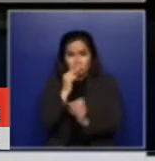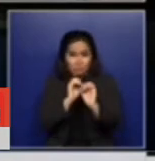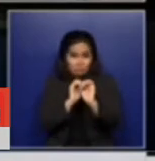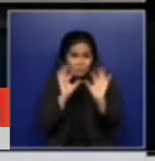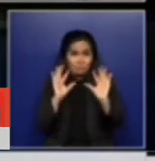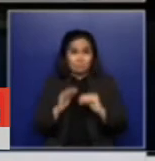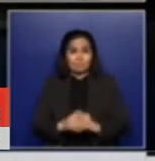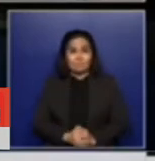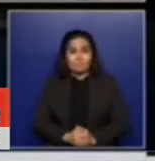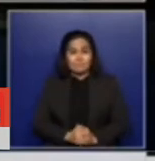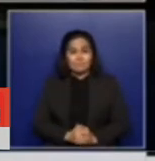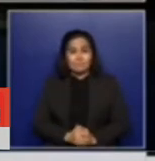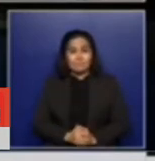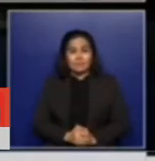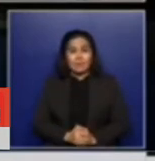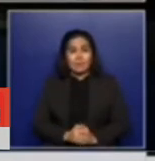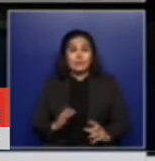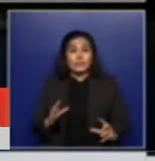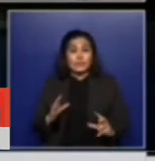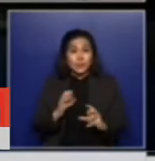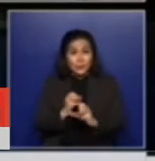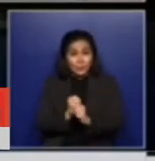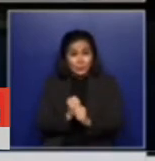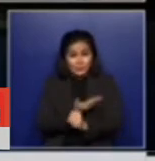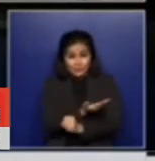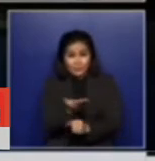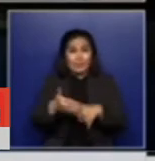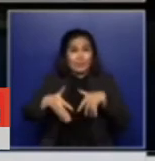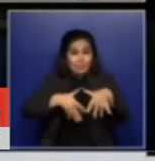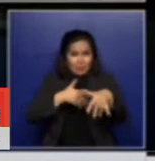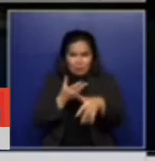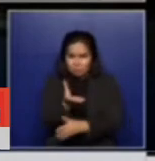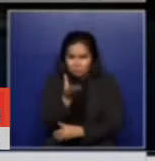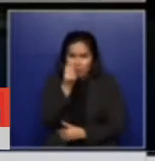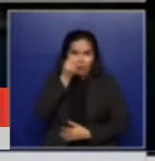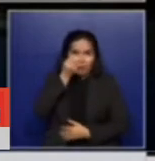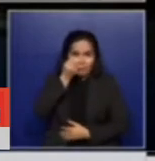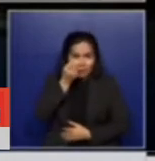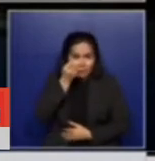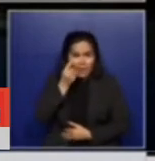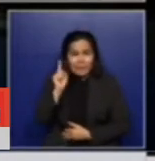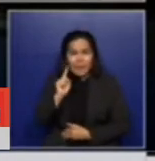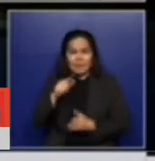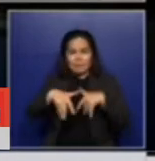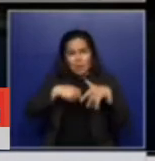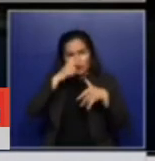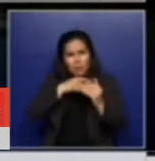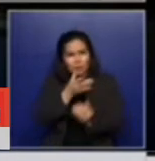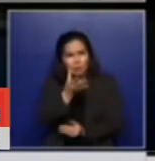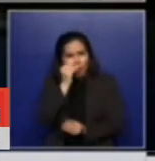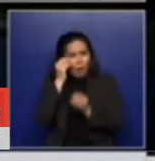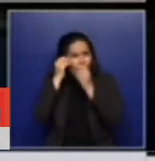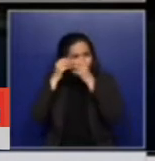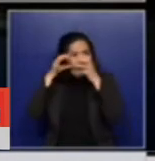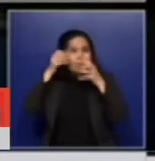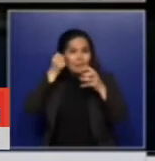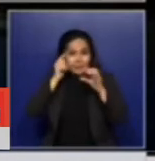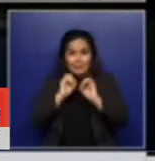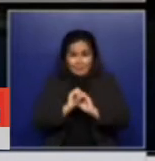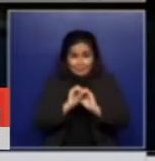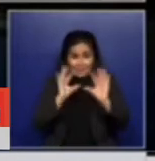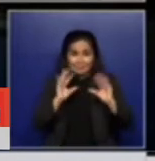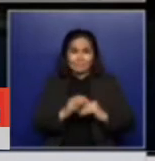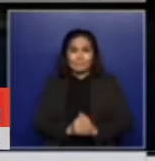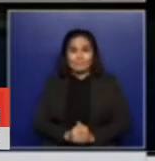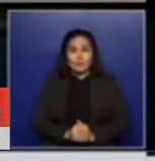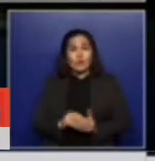แปลตรงๆครับแปลตรงๆให้พี่น้องประชาชนคนไทยทั้งประเทศเนี่ยนะครับเห็นภาพชัดเจนหมายถึ